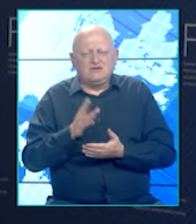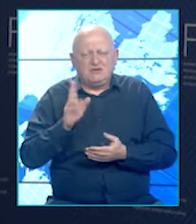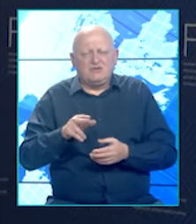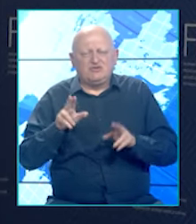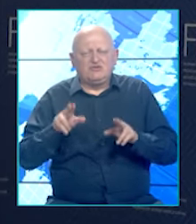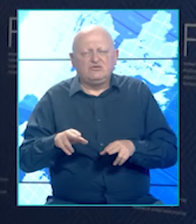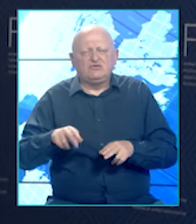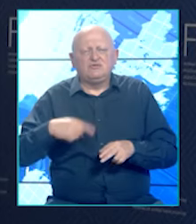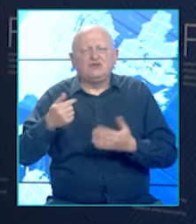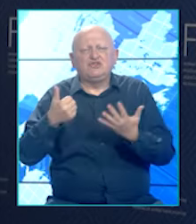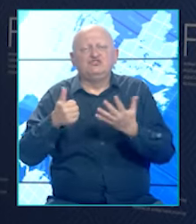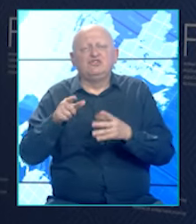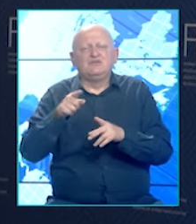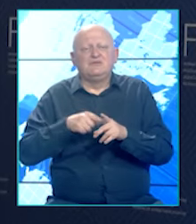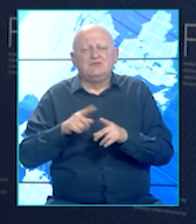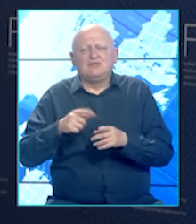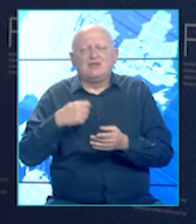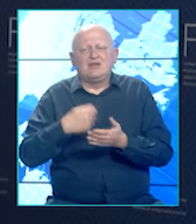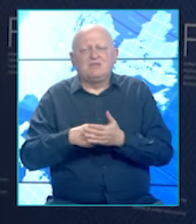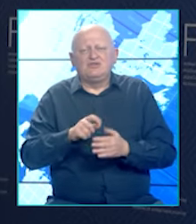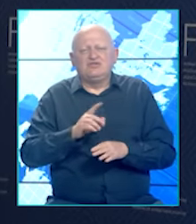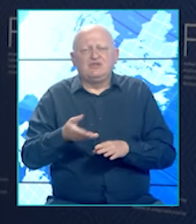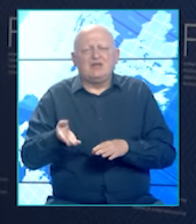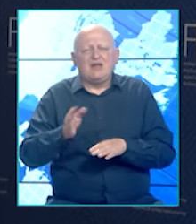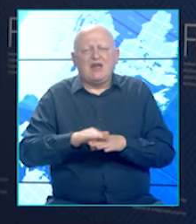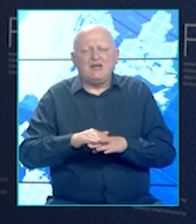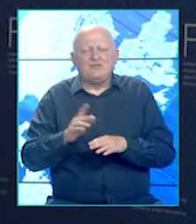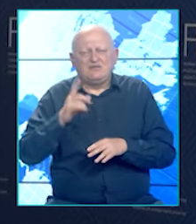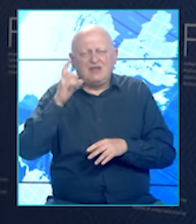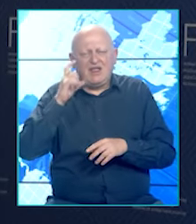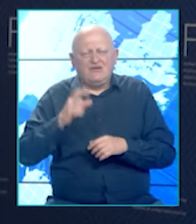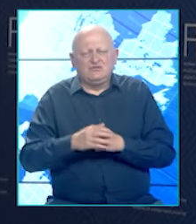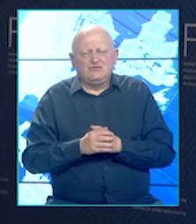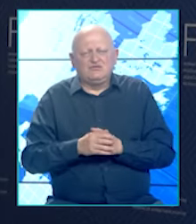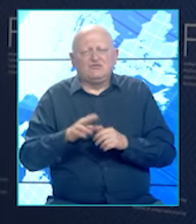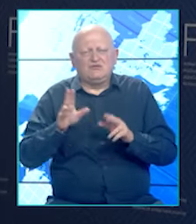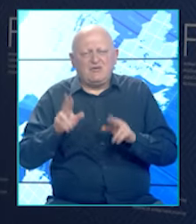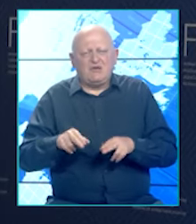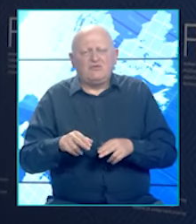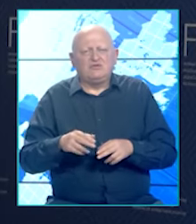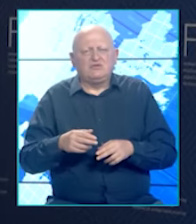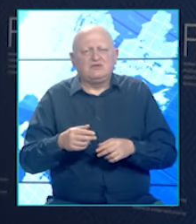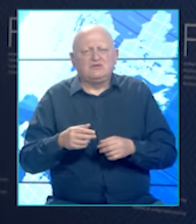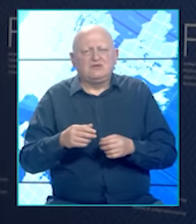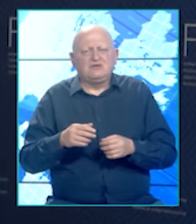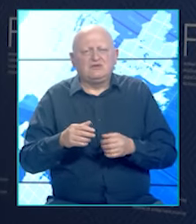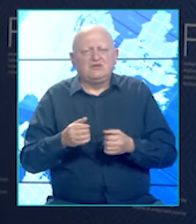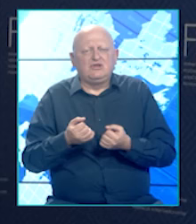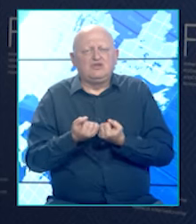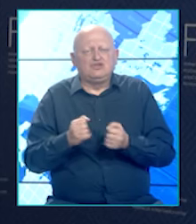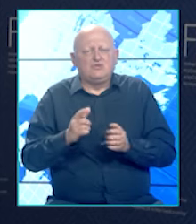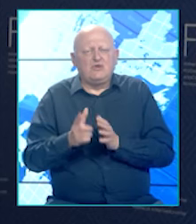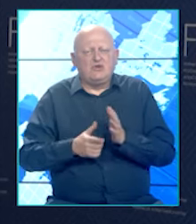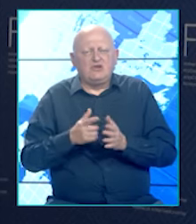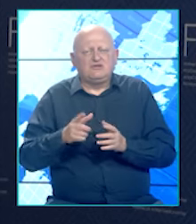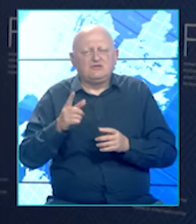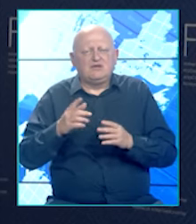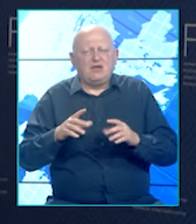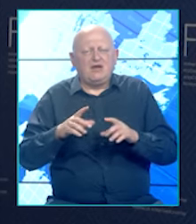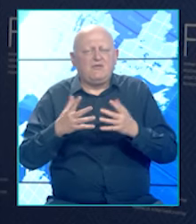mogućnost u narednih 6 mjeseci da ne plaćaju ni kamatu, a ni glavnicu. Postoji mogućnost, naravno, i grejsa za one